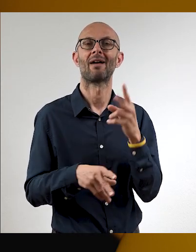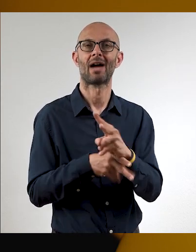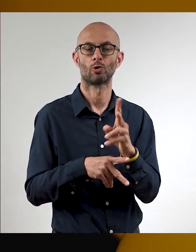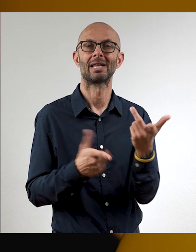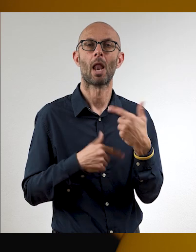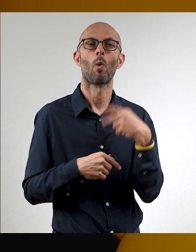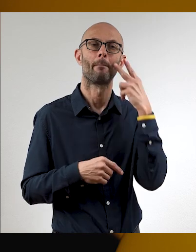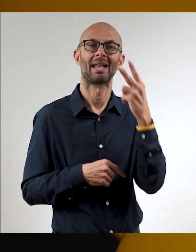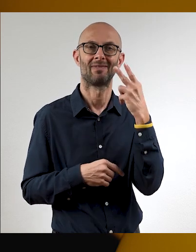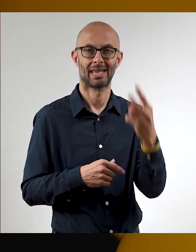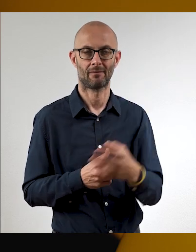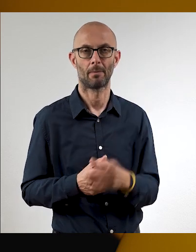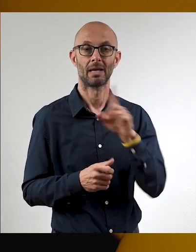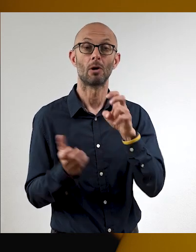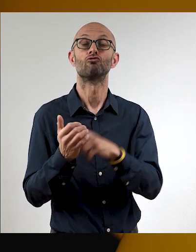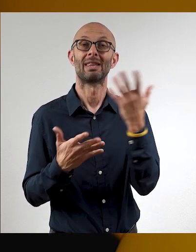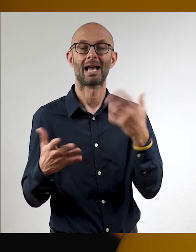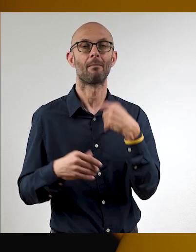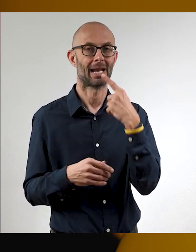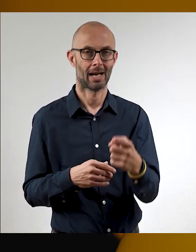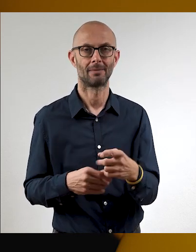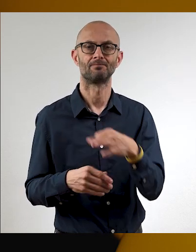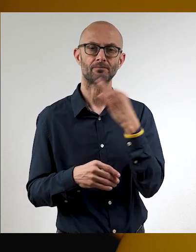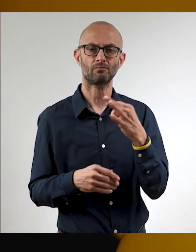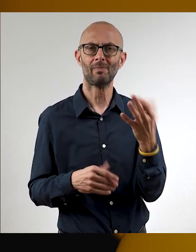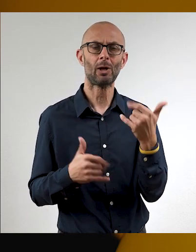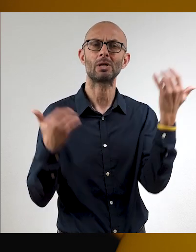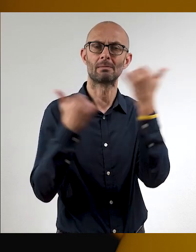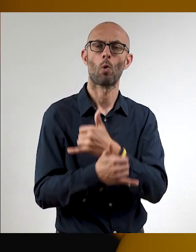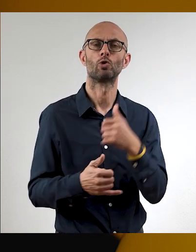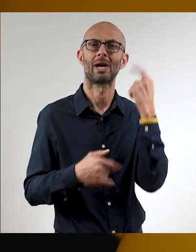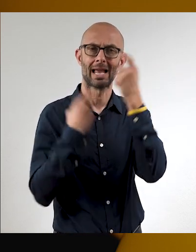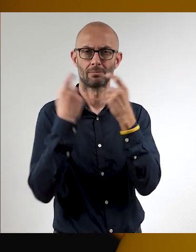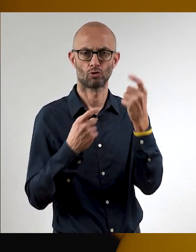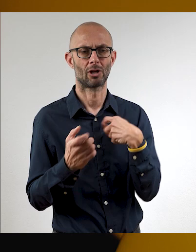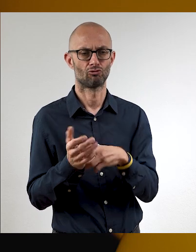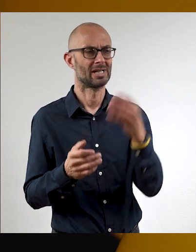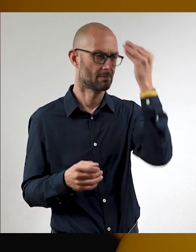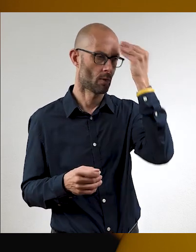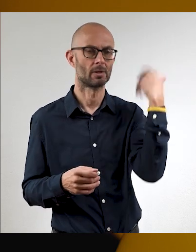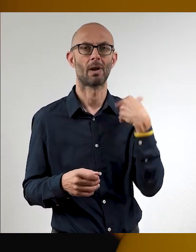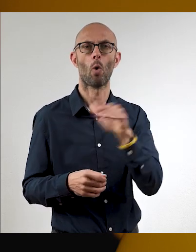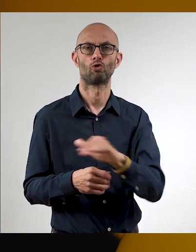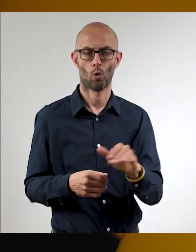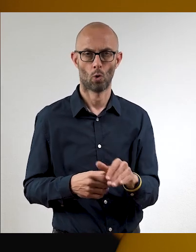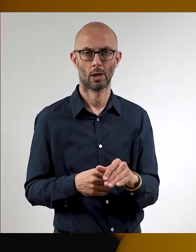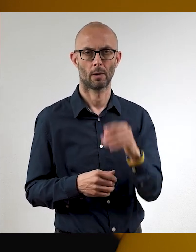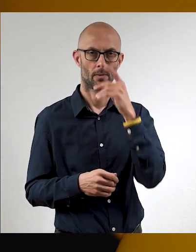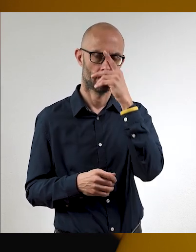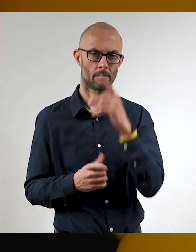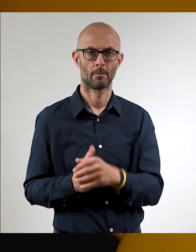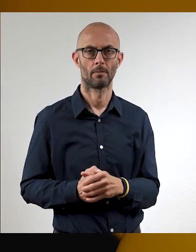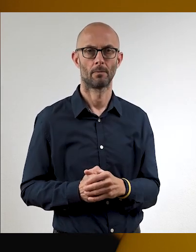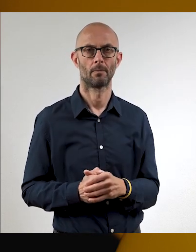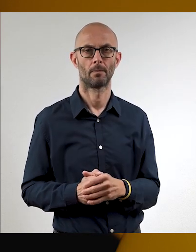predvidevam. Ne? In pa še nekaj bi omenila. Ne? Včasih je neko zmotno razmišljanje. Ne? Jaz se še spomnim, ko sem bila otrok,